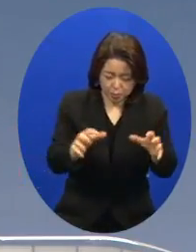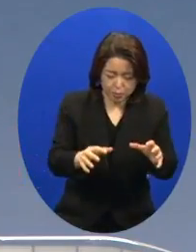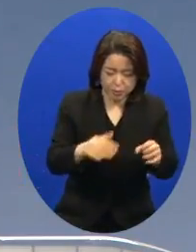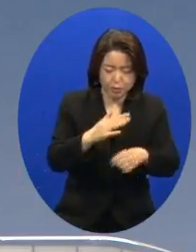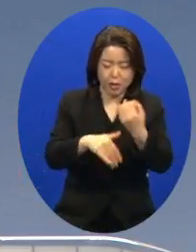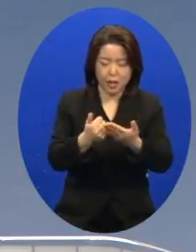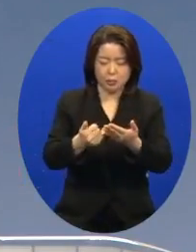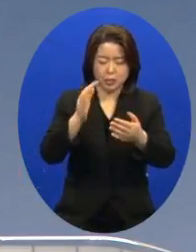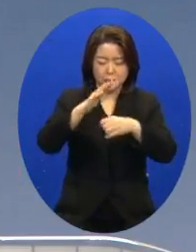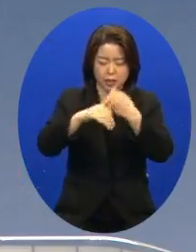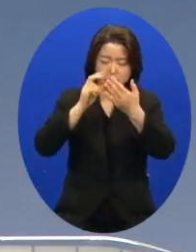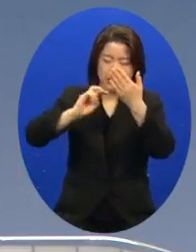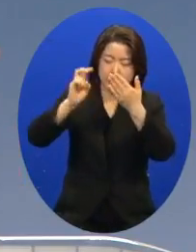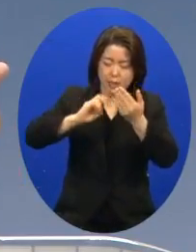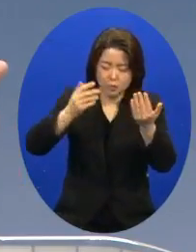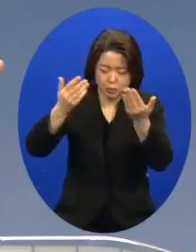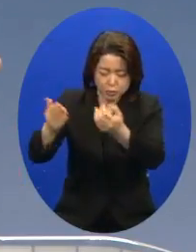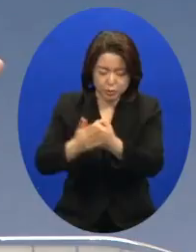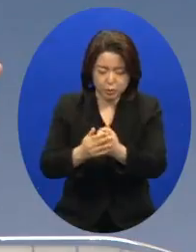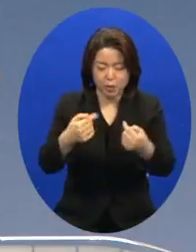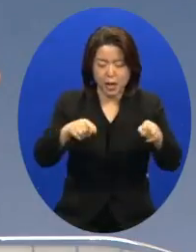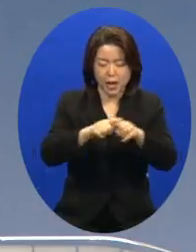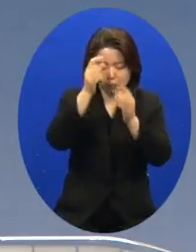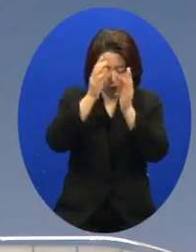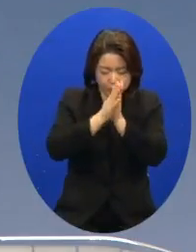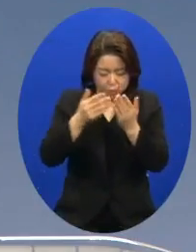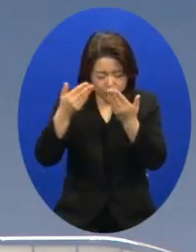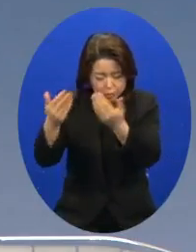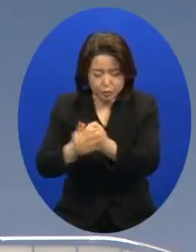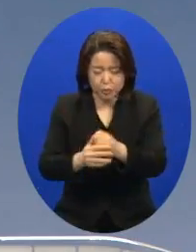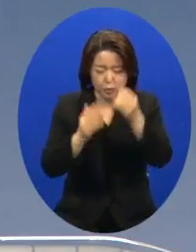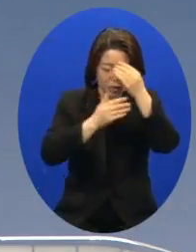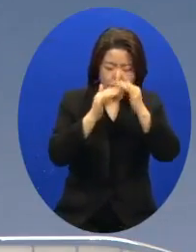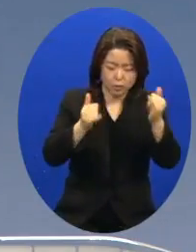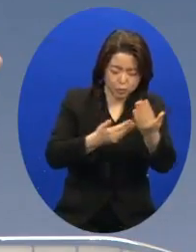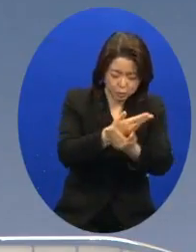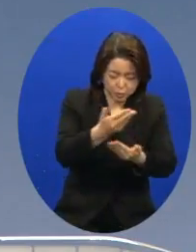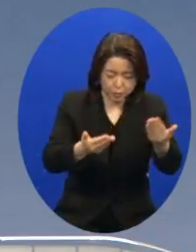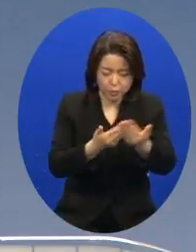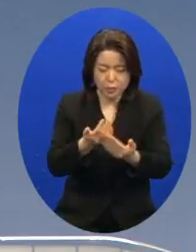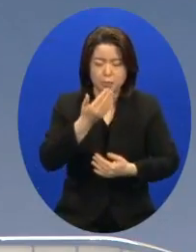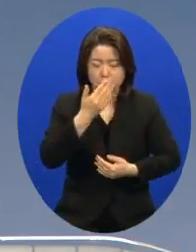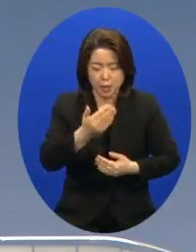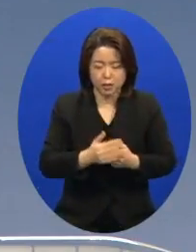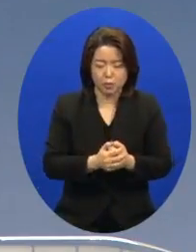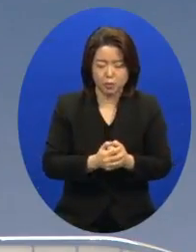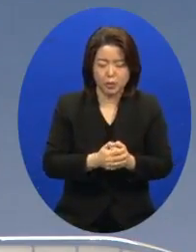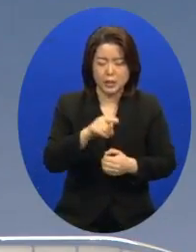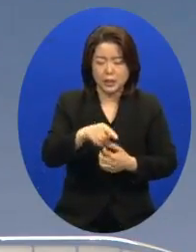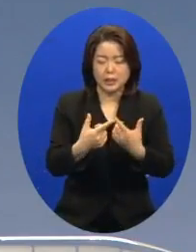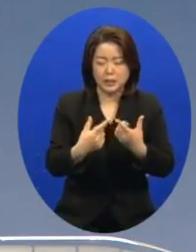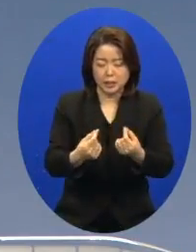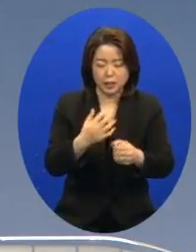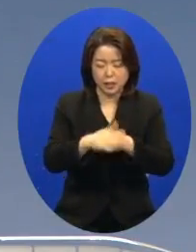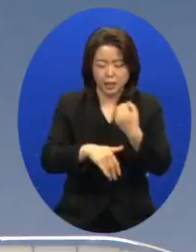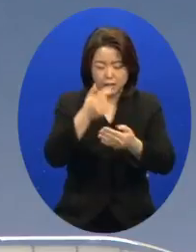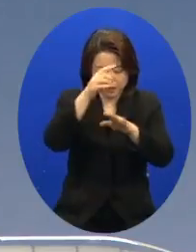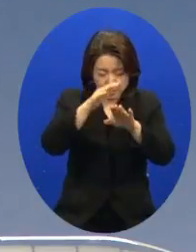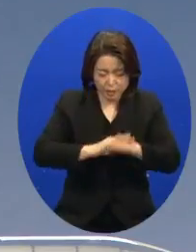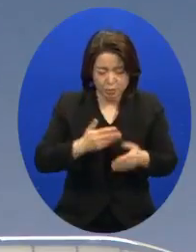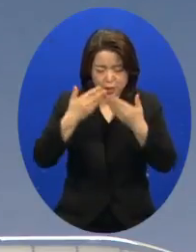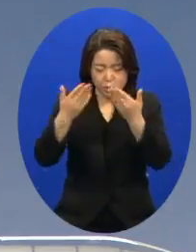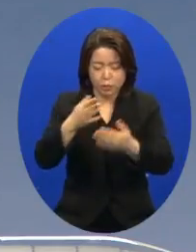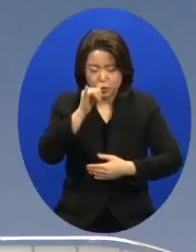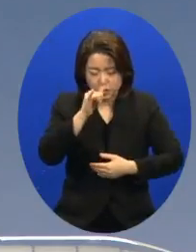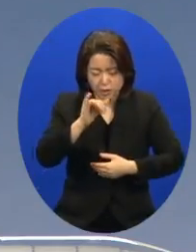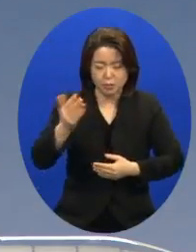찬송하고 함께 하나님께 기도하고 성도의 교제를 서로 나누고 그렇게 하나님께 예배할 수 있게